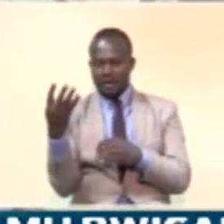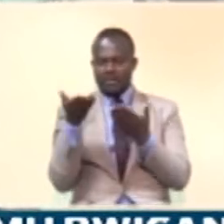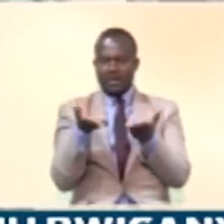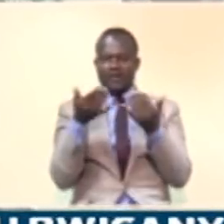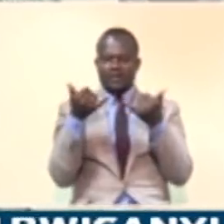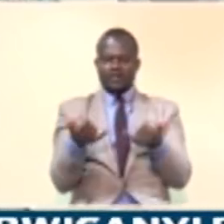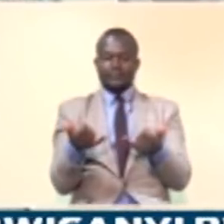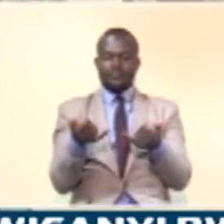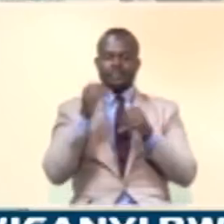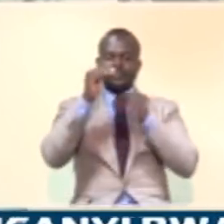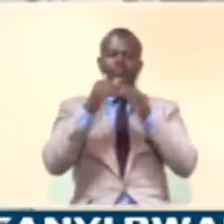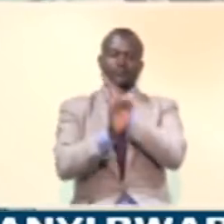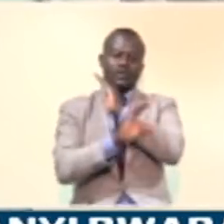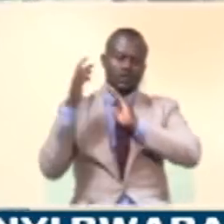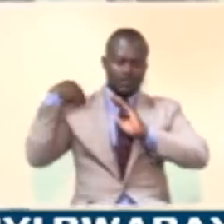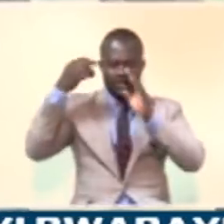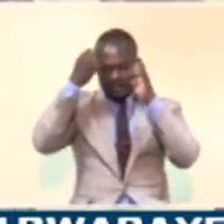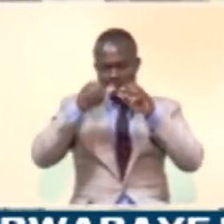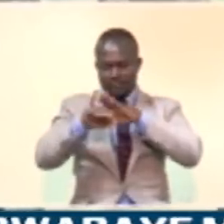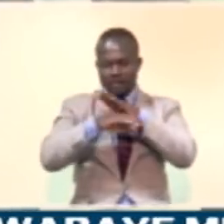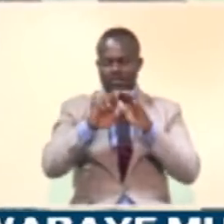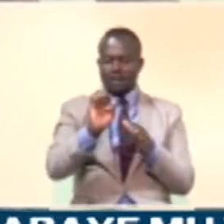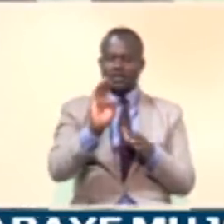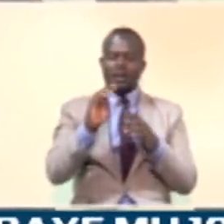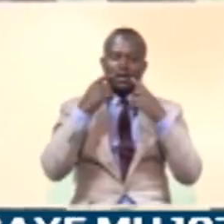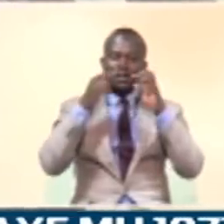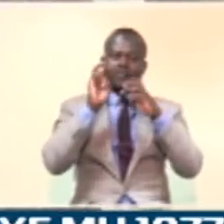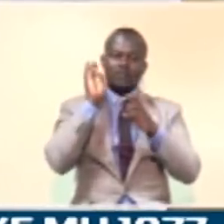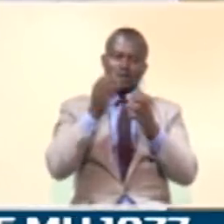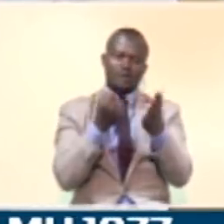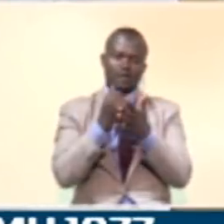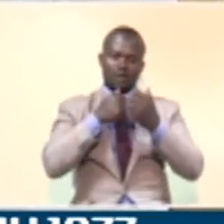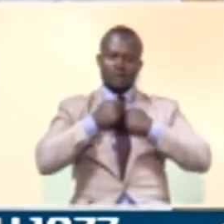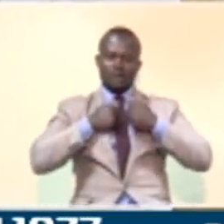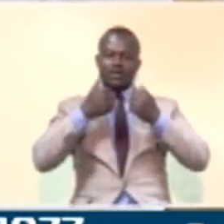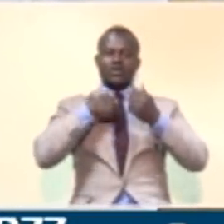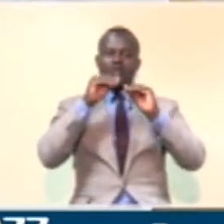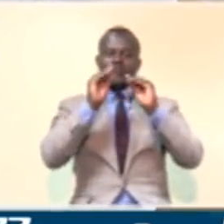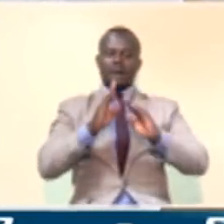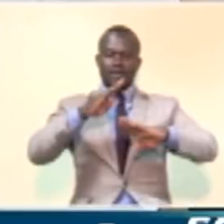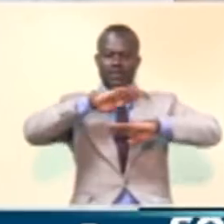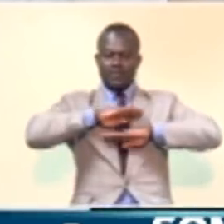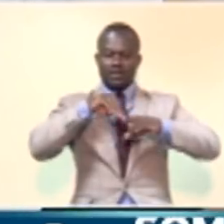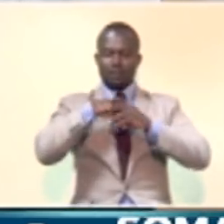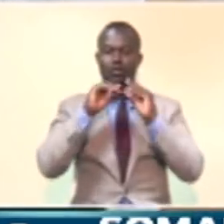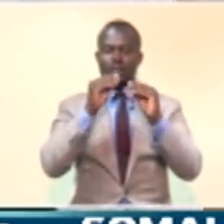iki gihe. Urwego rw'igihugu rushinzwe uburezi bw'ibanze REB rukavuga ko ibyo bizatuma mu Rwanda rugira abarimu bahagije